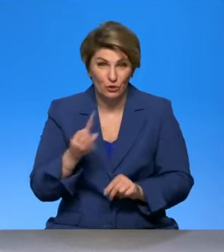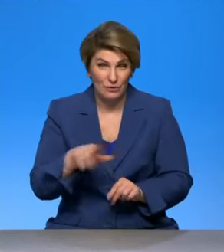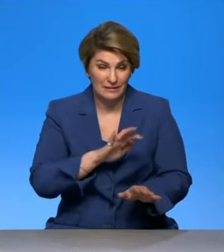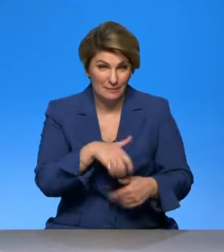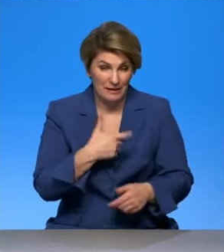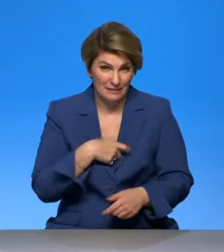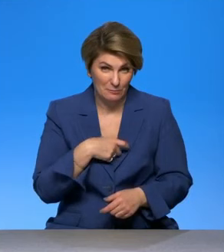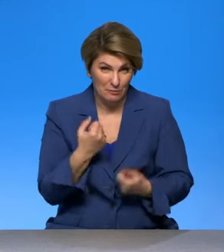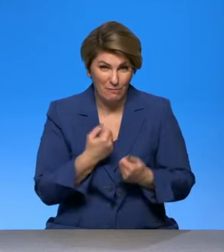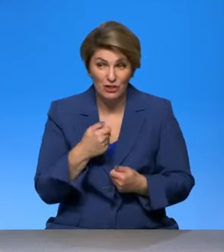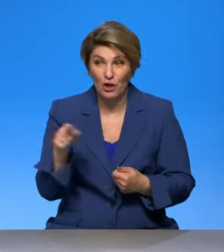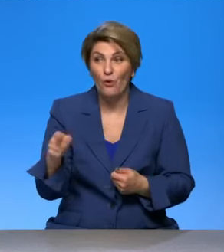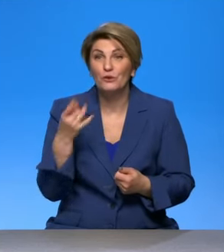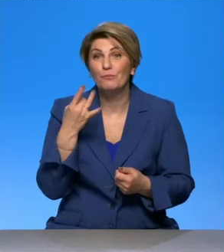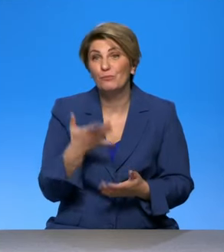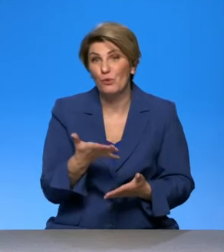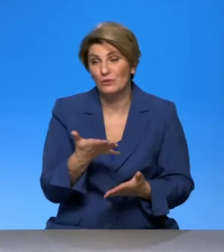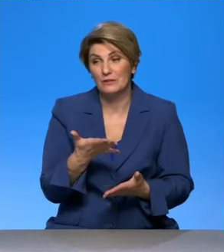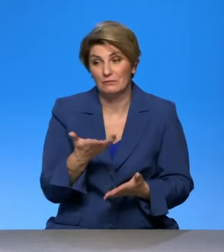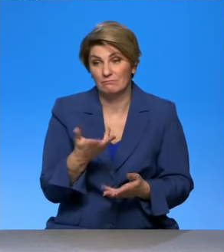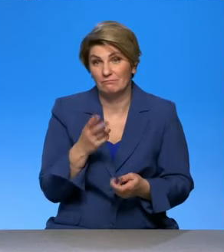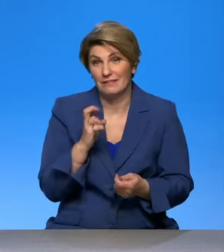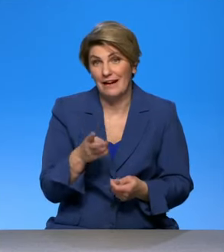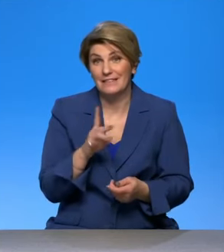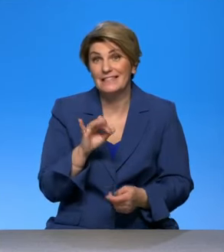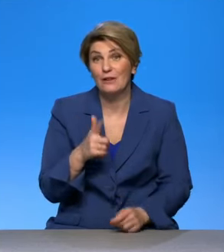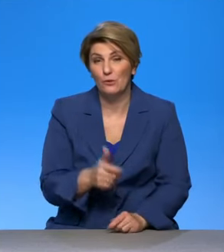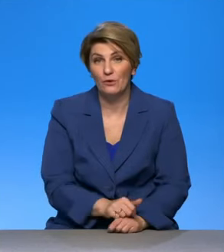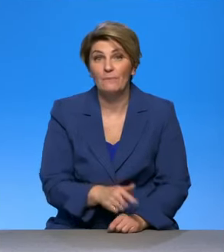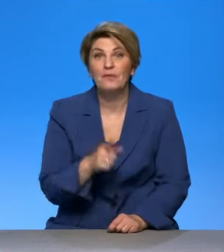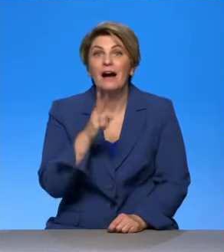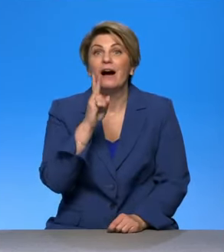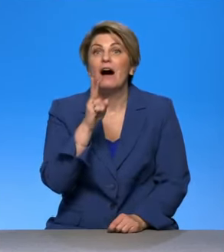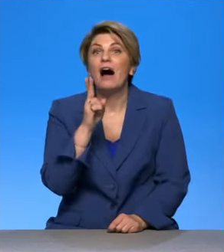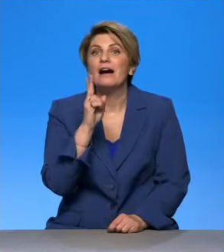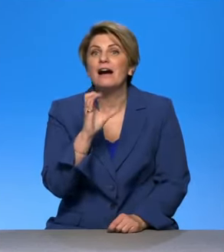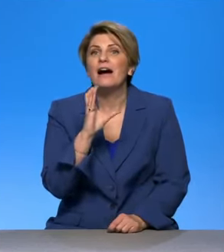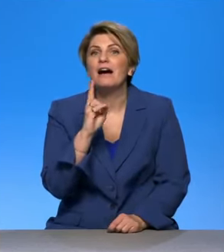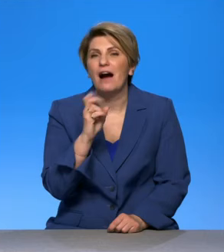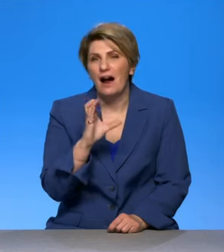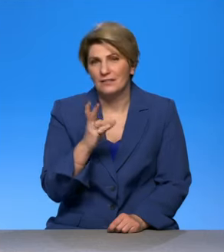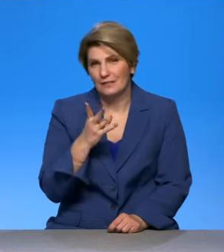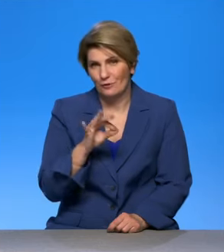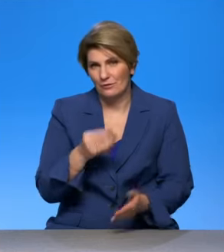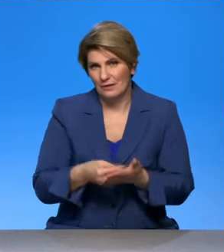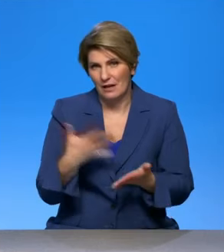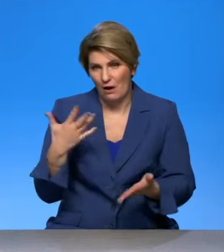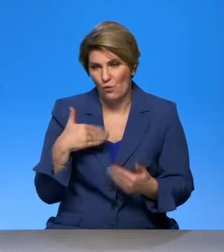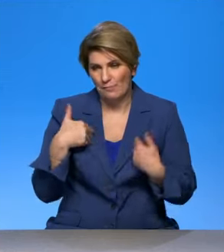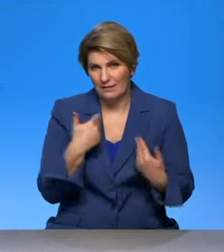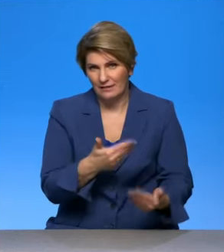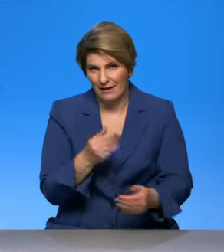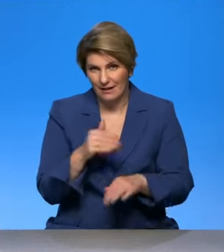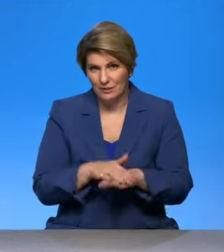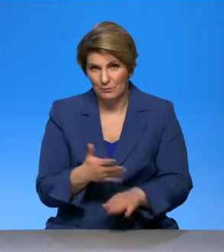банки предлагают ОСАГО оплатить подороже. Да, ну, каска дорогое взять. Каска, все правильно, да. Опять же,